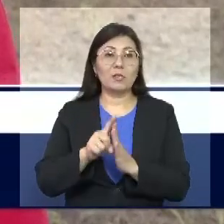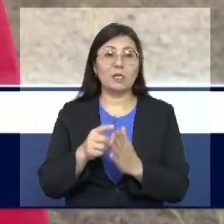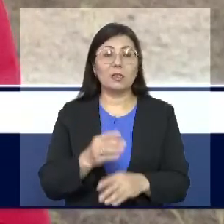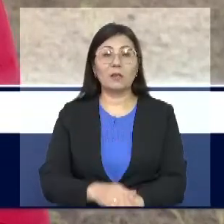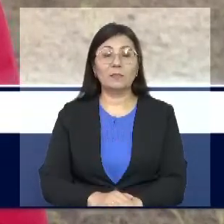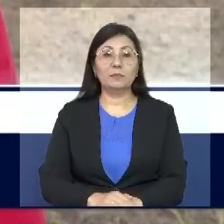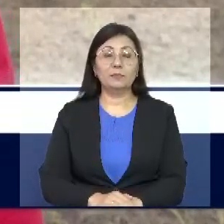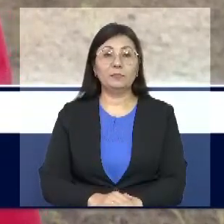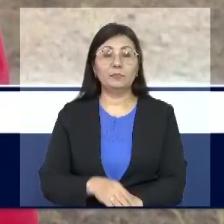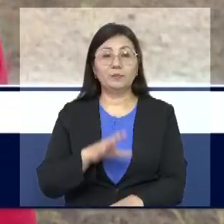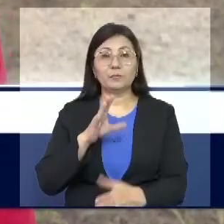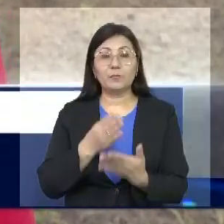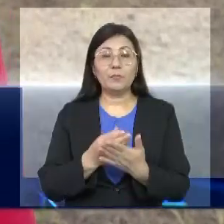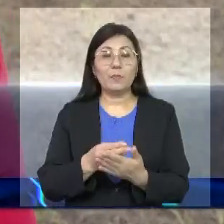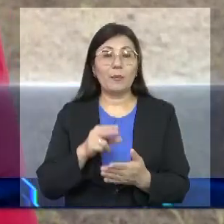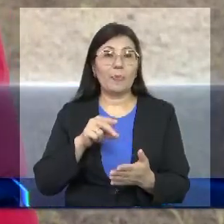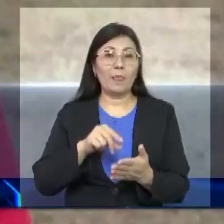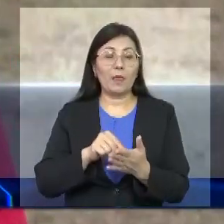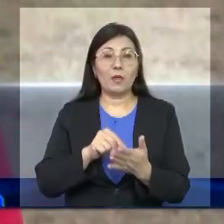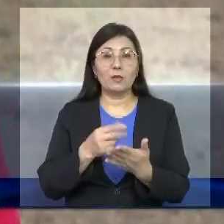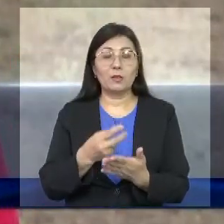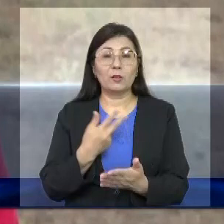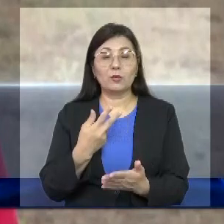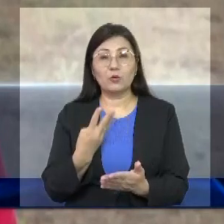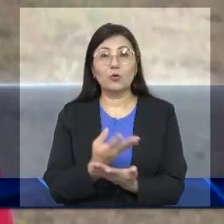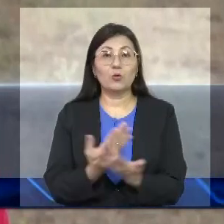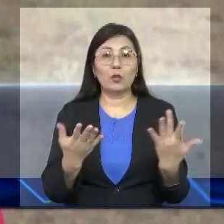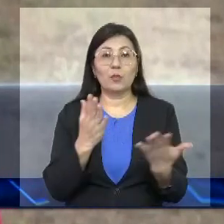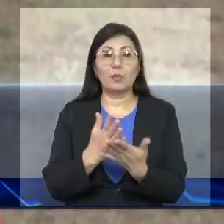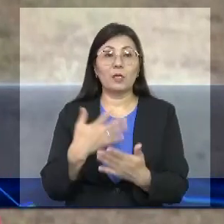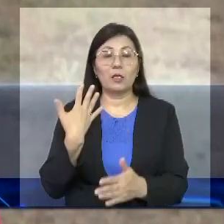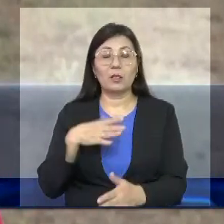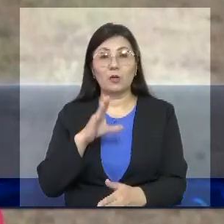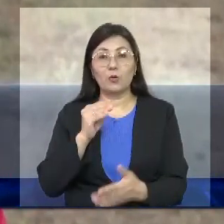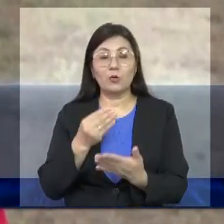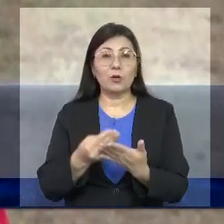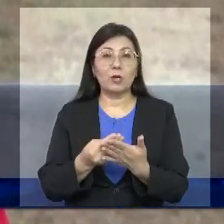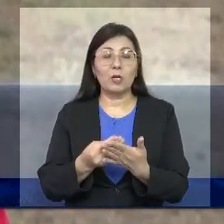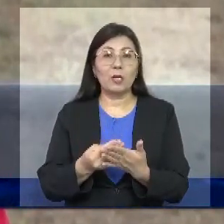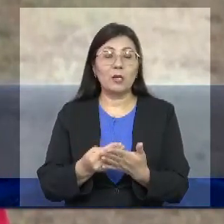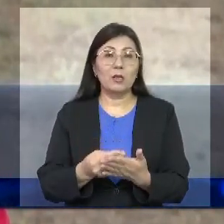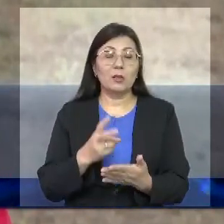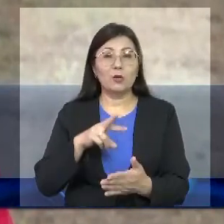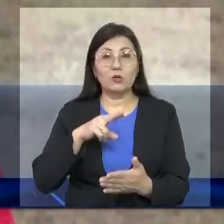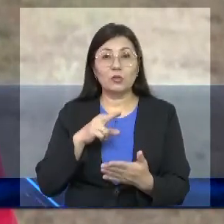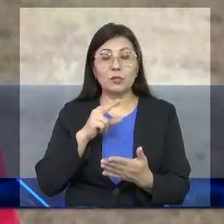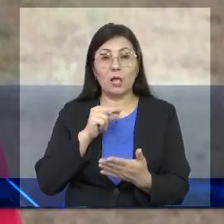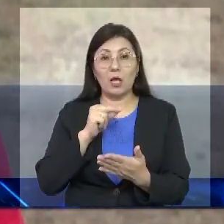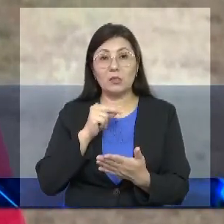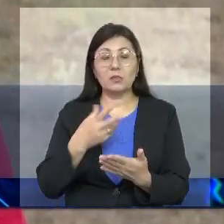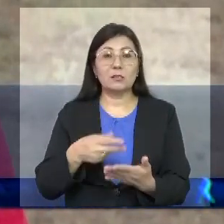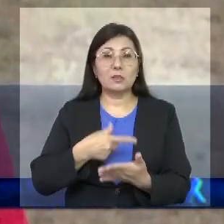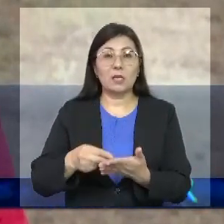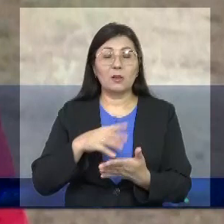var, tavuktan da üç dört türü var. Gelu üyrek aldık, 200 kaz aldık.